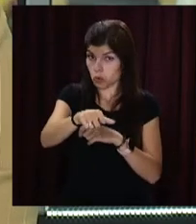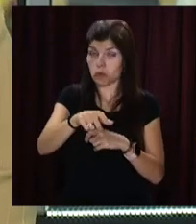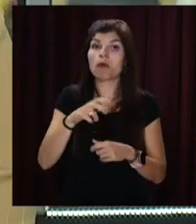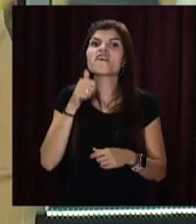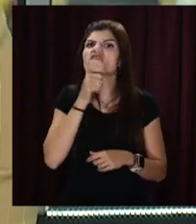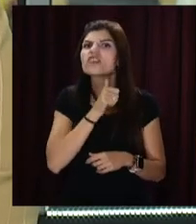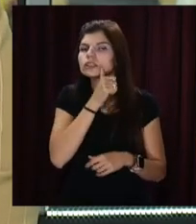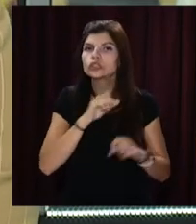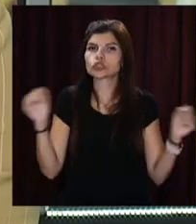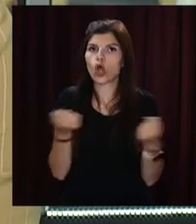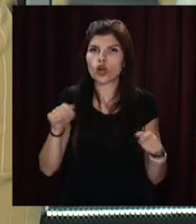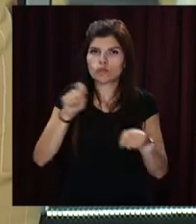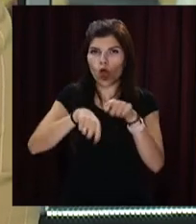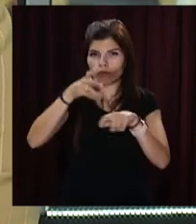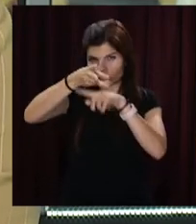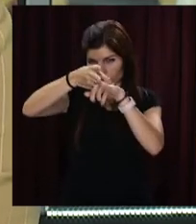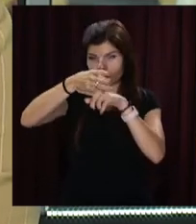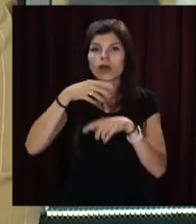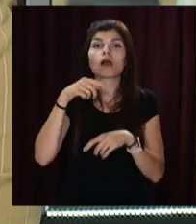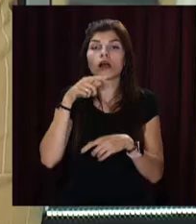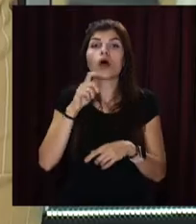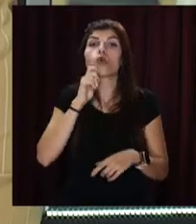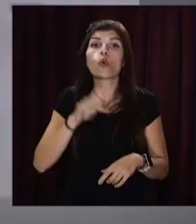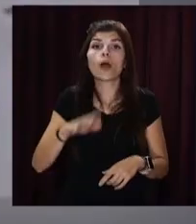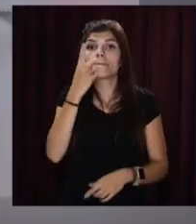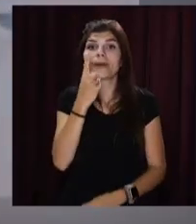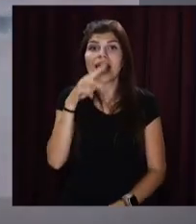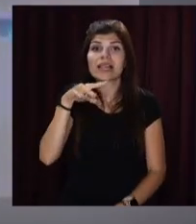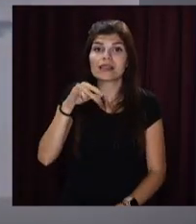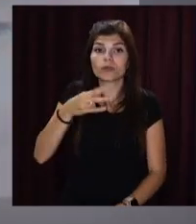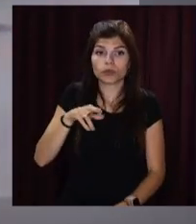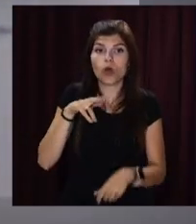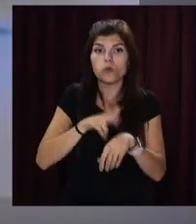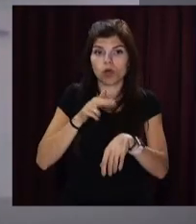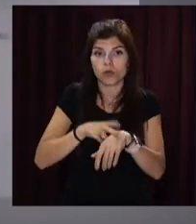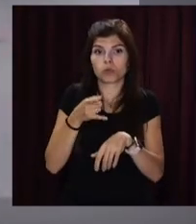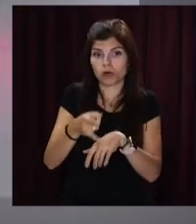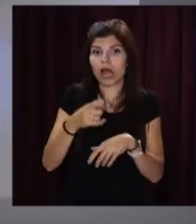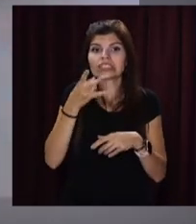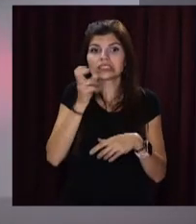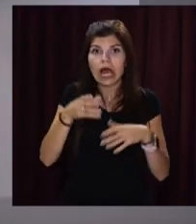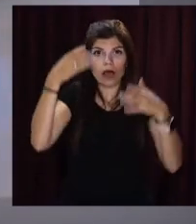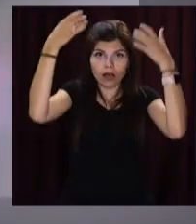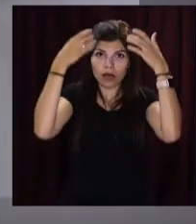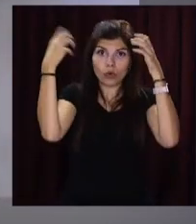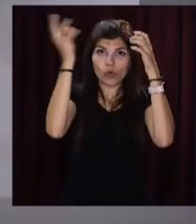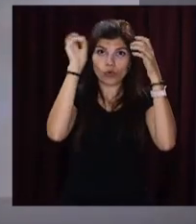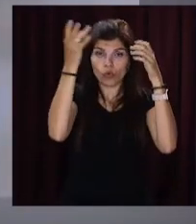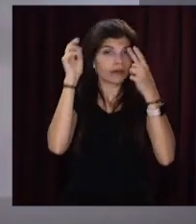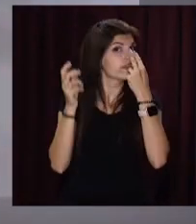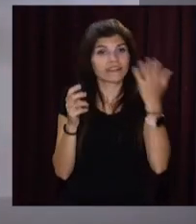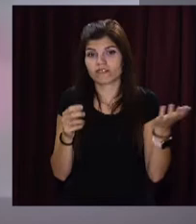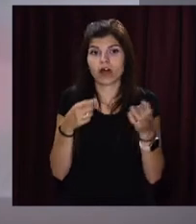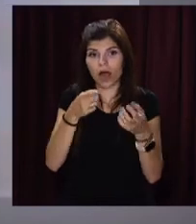таємні фіксатори швидкості. З 1 липня на українські шляхи виїжджають поліцейські авто без розпізнавальних знаків, обладнані